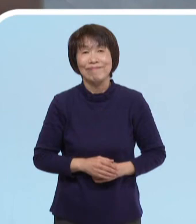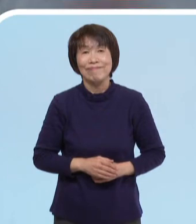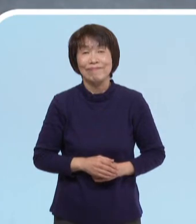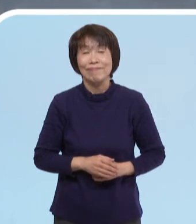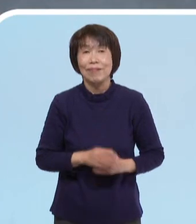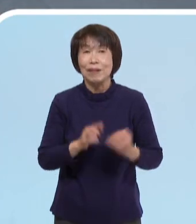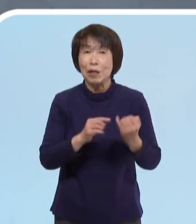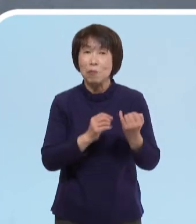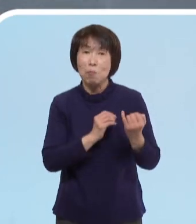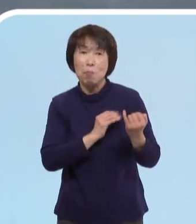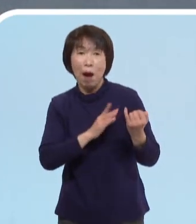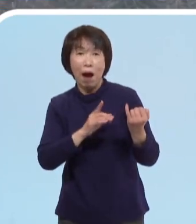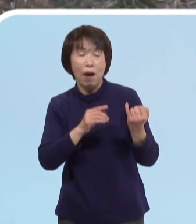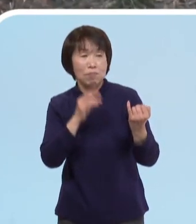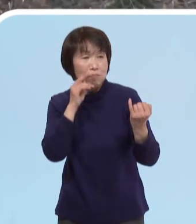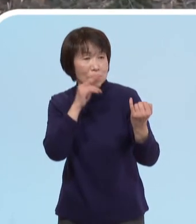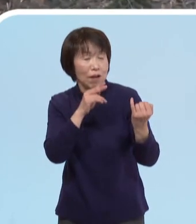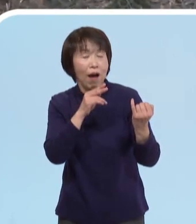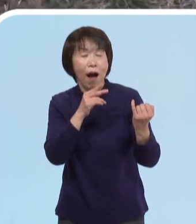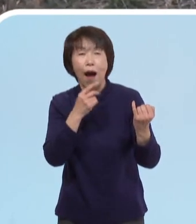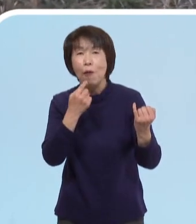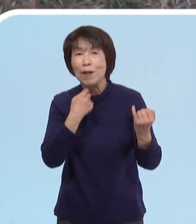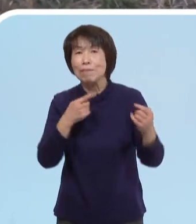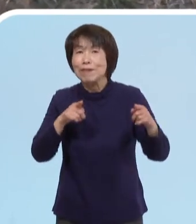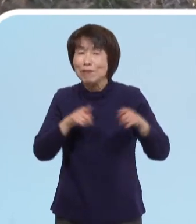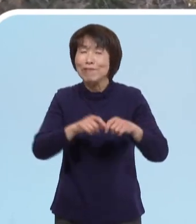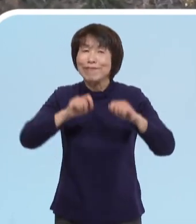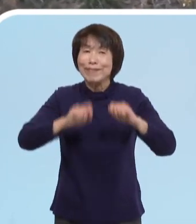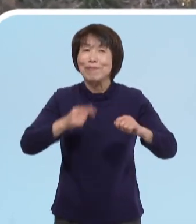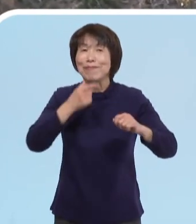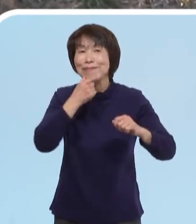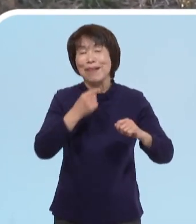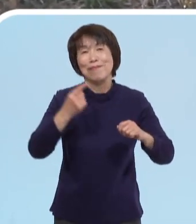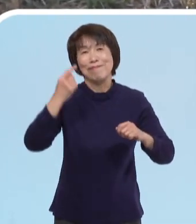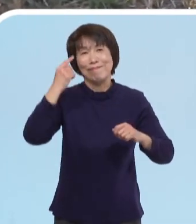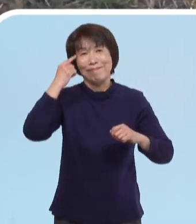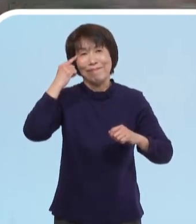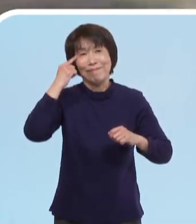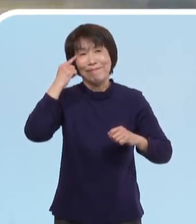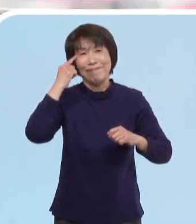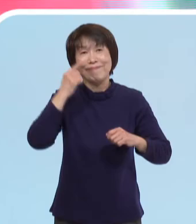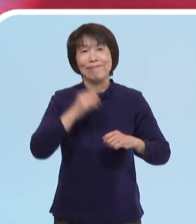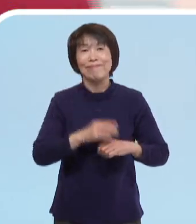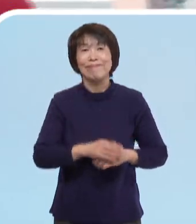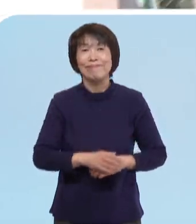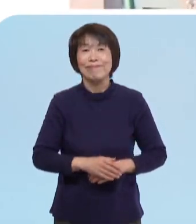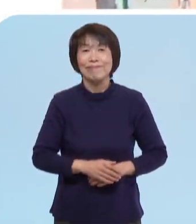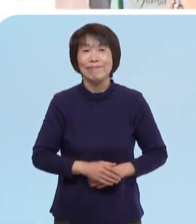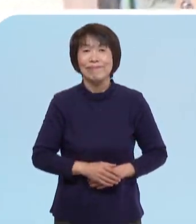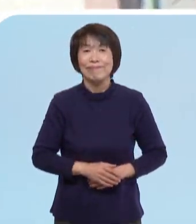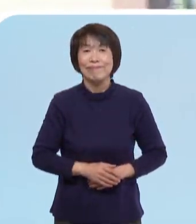その彼女の意気込みというか、 はい、 彼女と一緒に頑張っていきたいなと私たちの方も思いました。